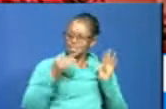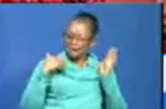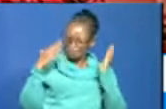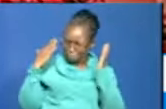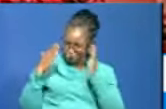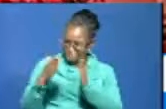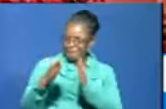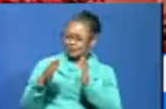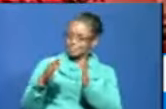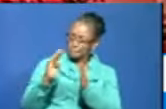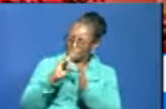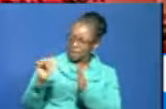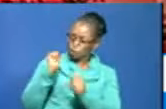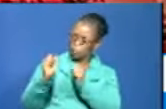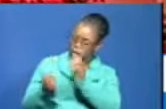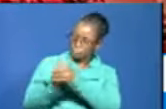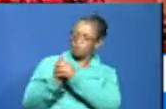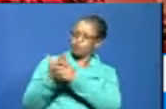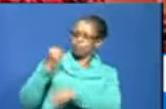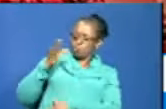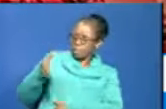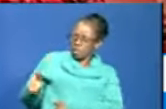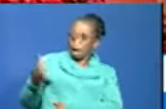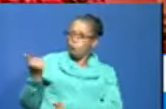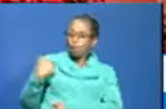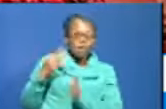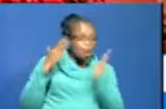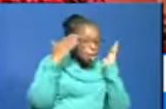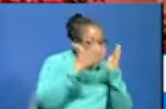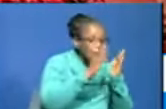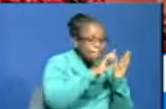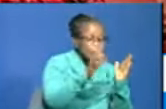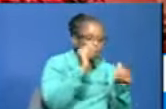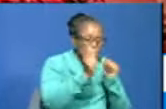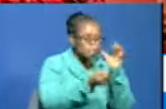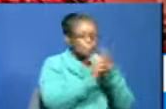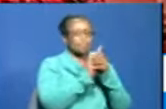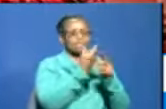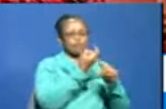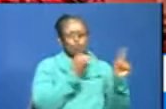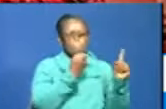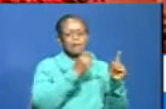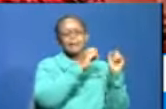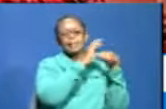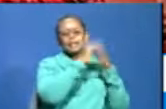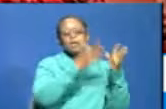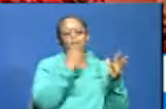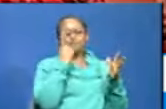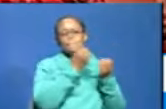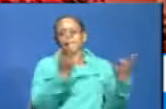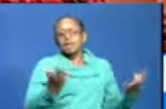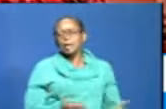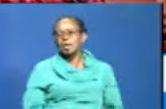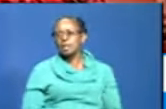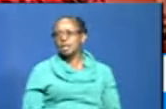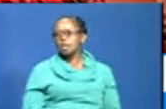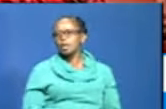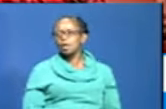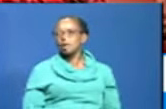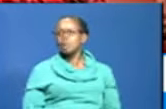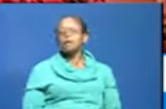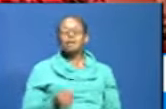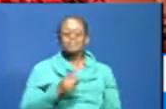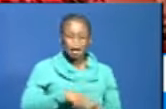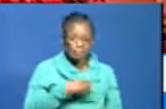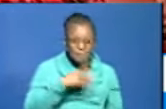Dama hapa ndani, ama tuangalie ile bila ambayo inaletwa na huyu kiongozi walio wengi. Bwana Spika, nataka nikiongea unisikize, manake